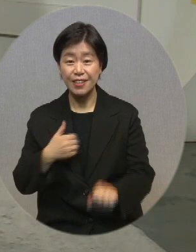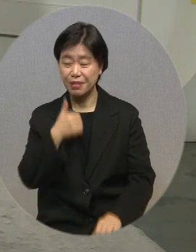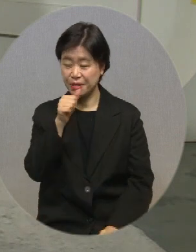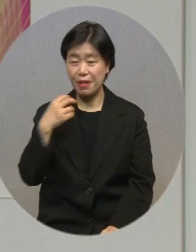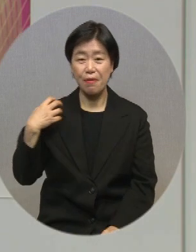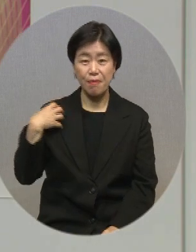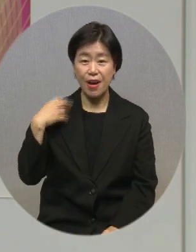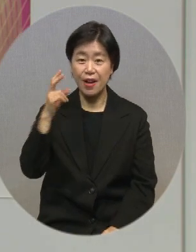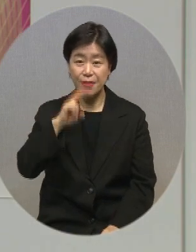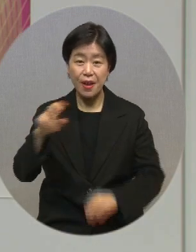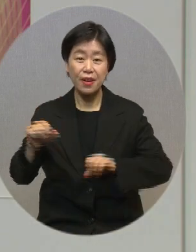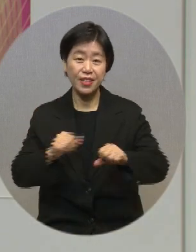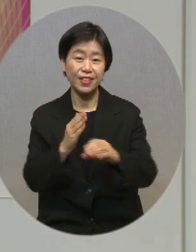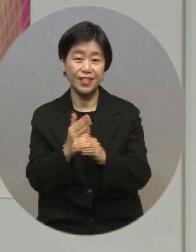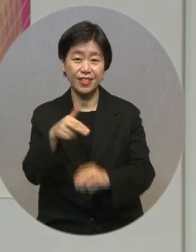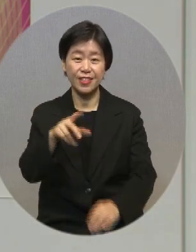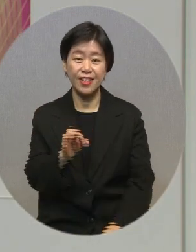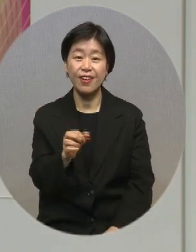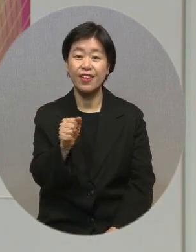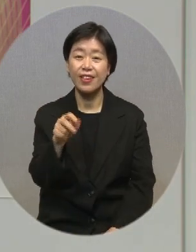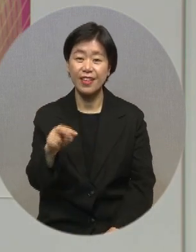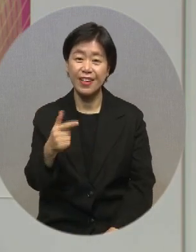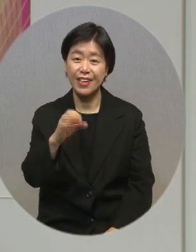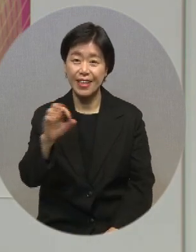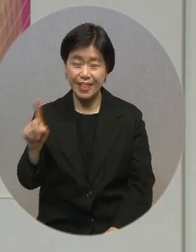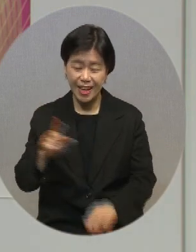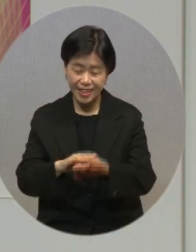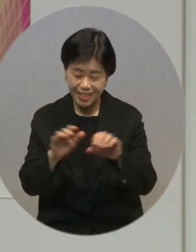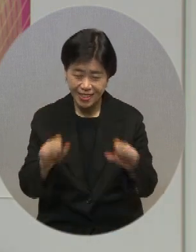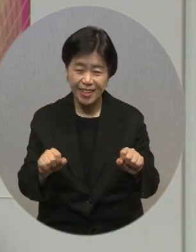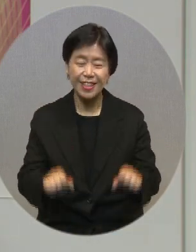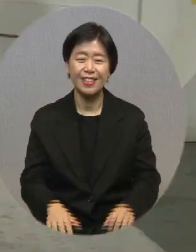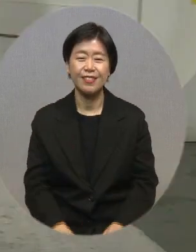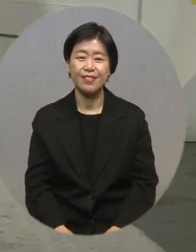겸 가수 정연아 인사 올립니다. 반갑습니다.